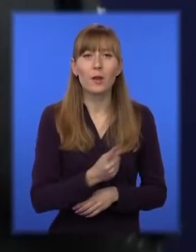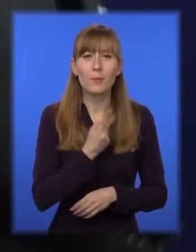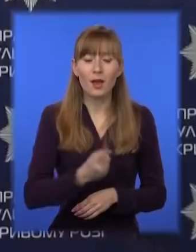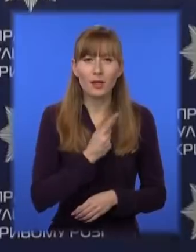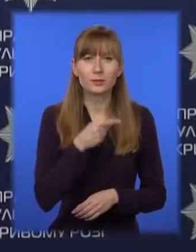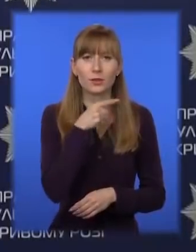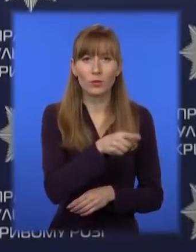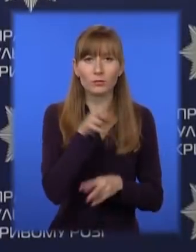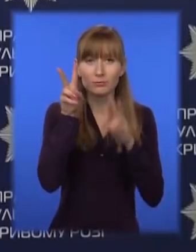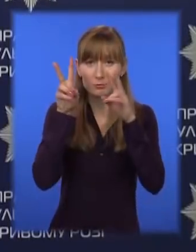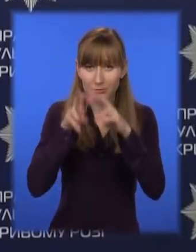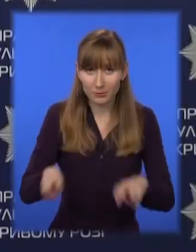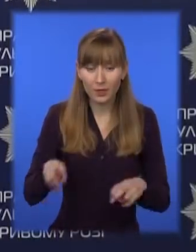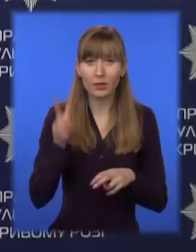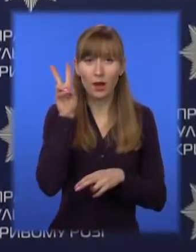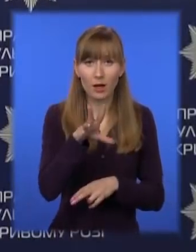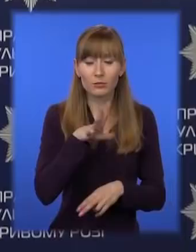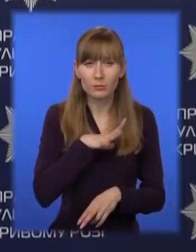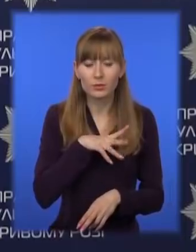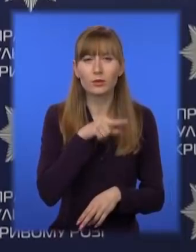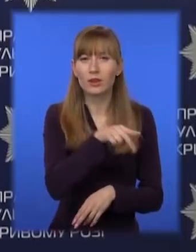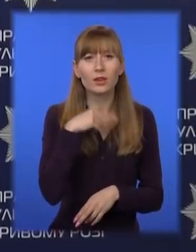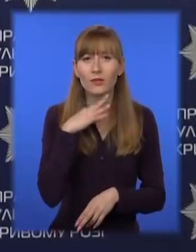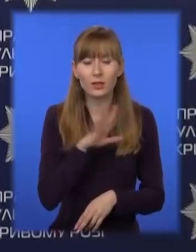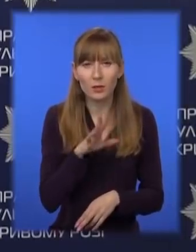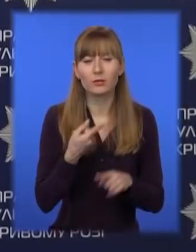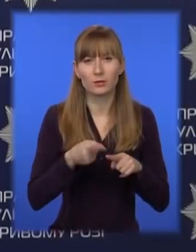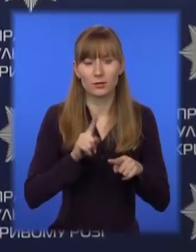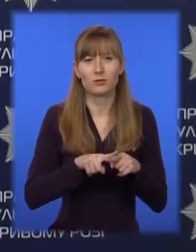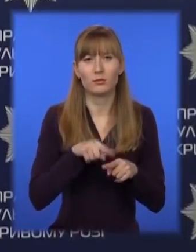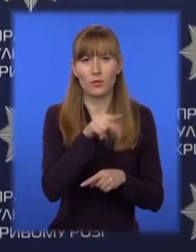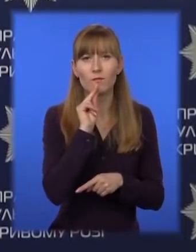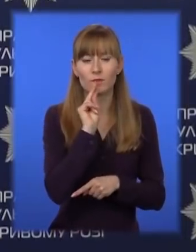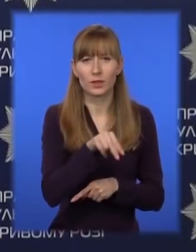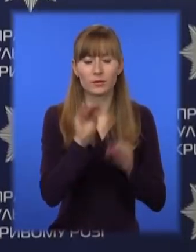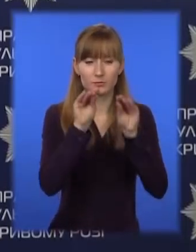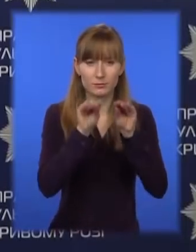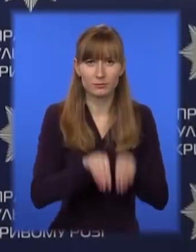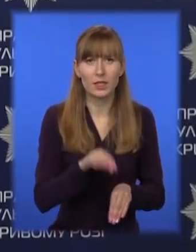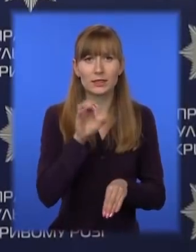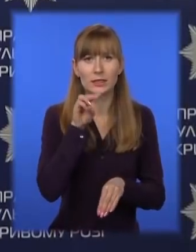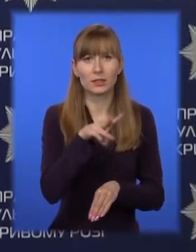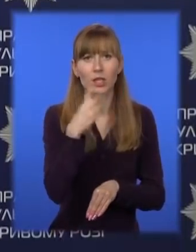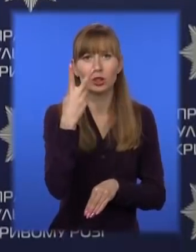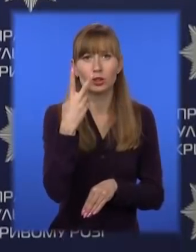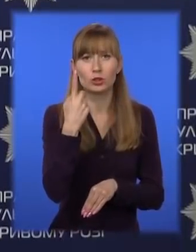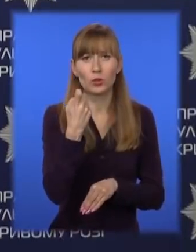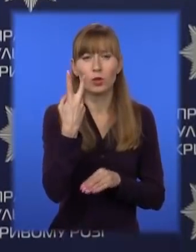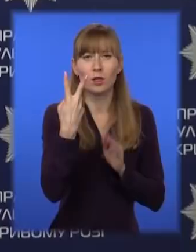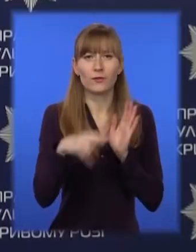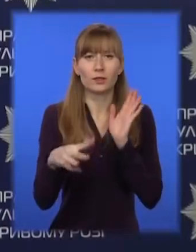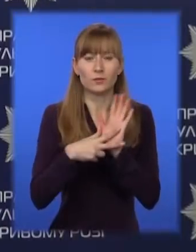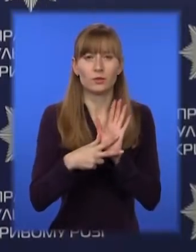котрий випустив на лінію несправний тролейбус, було складено відповідні адміністративні матеріали за статтею